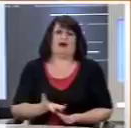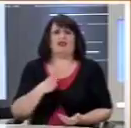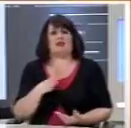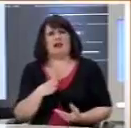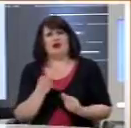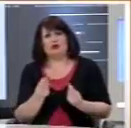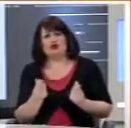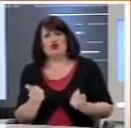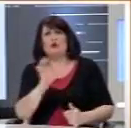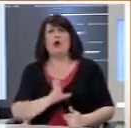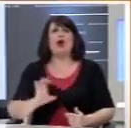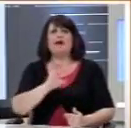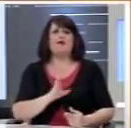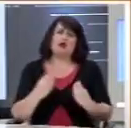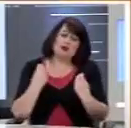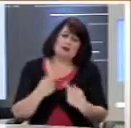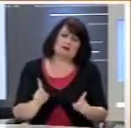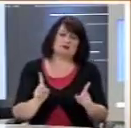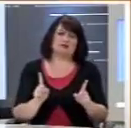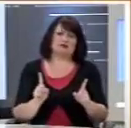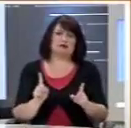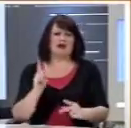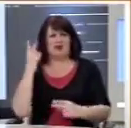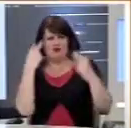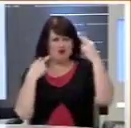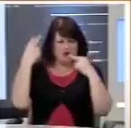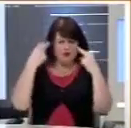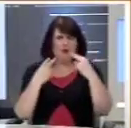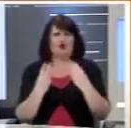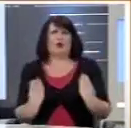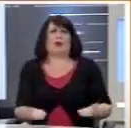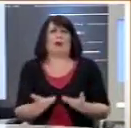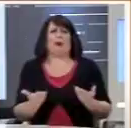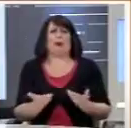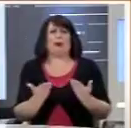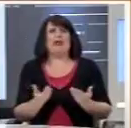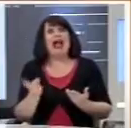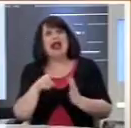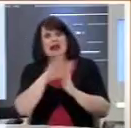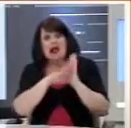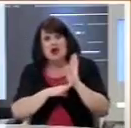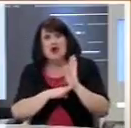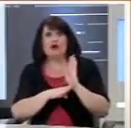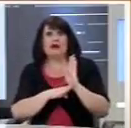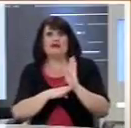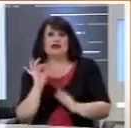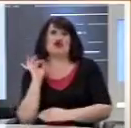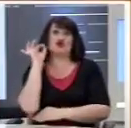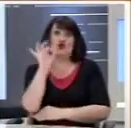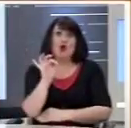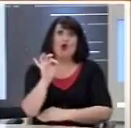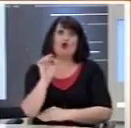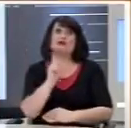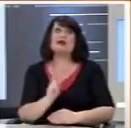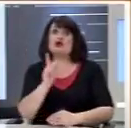διαφορετική Ευρώπη, είτε με λιγότερη επιτήρηση, είτε με επιτήρηση με διαφορετικούς κανόνες και με διαφορετικούς στόχους και